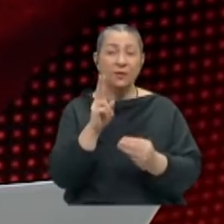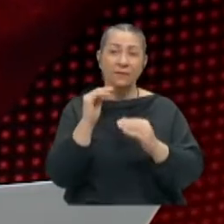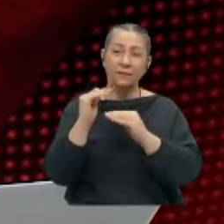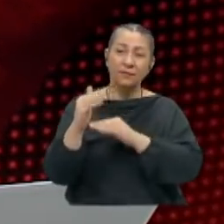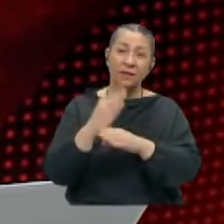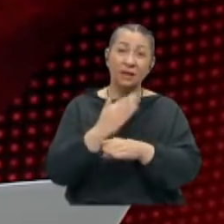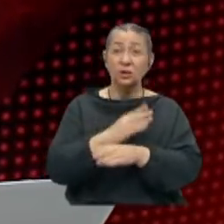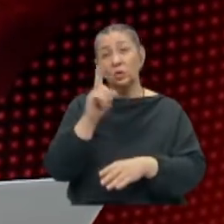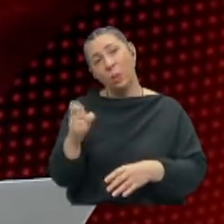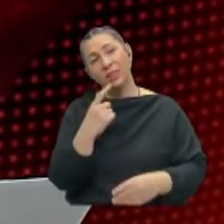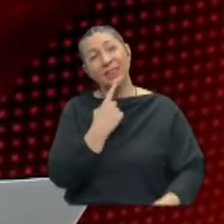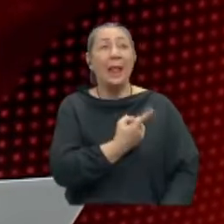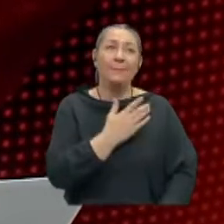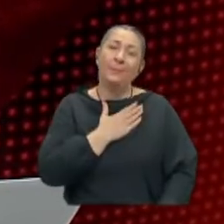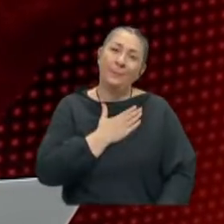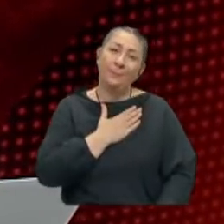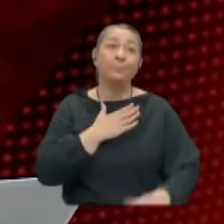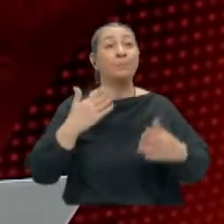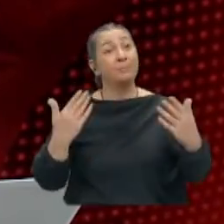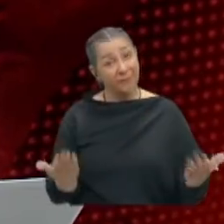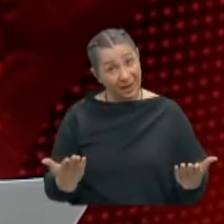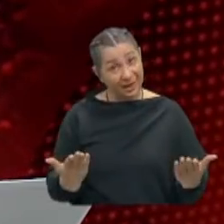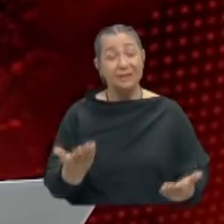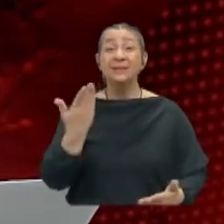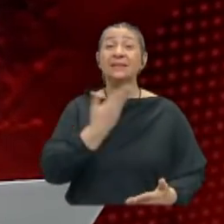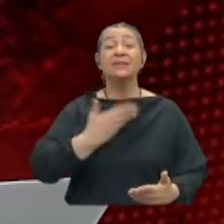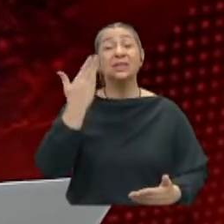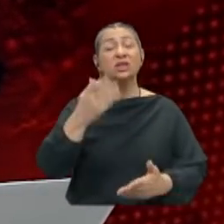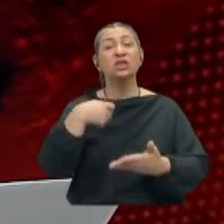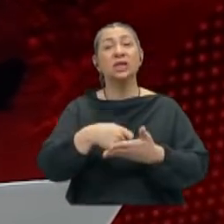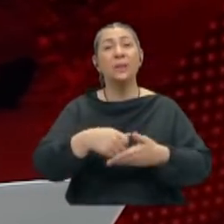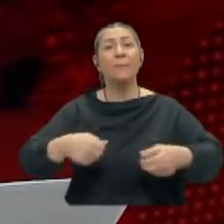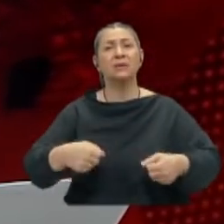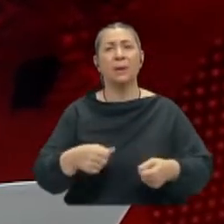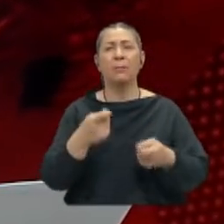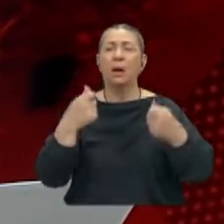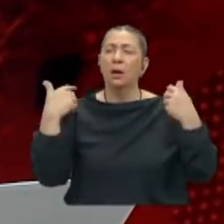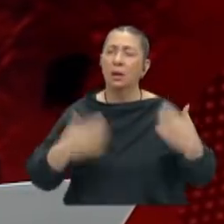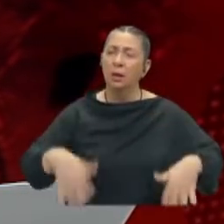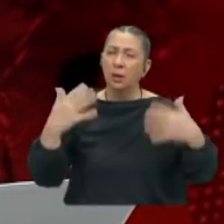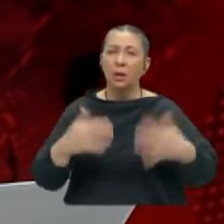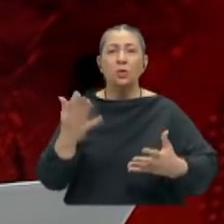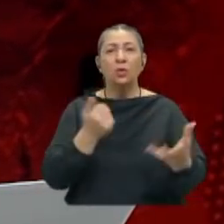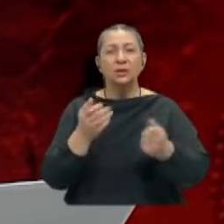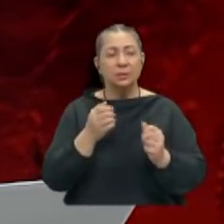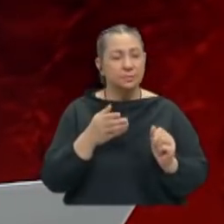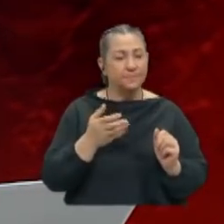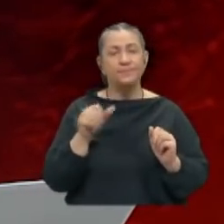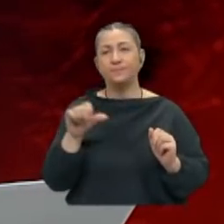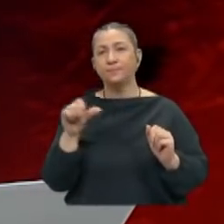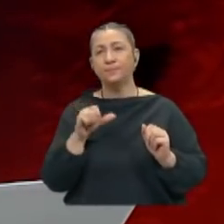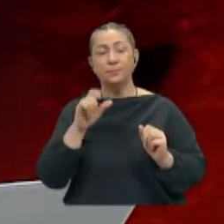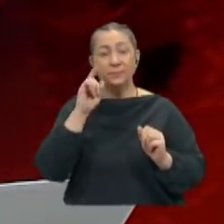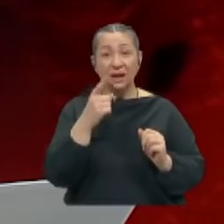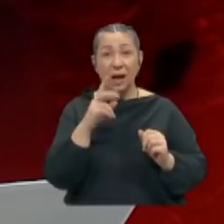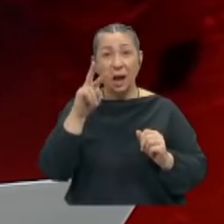vatandaşa sorun derim. Ve sayın seyirciler, çarşı pazarda fiyatlar el yakıyor. Tüketici tezgahlara yanaşamıyor.